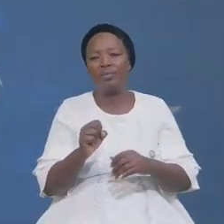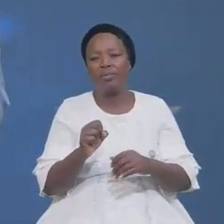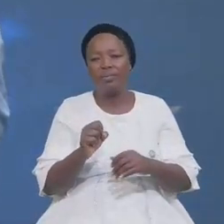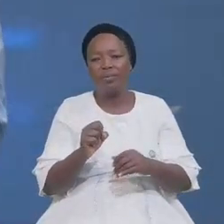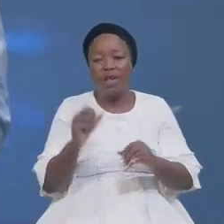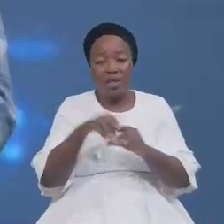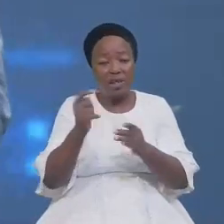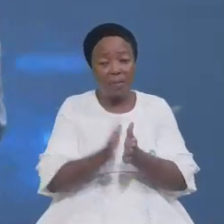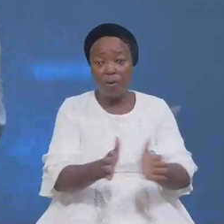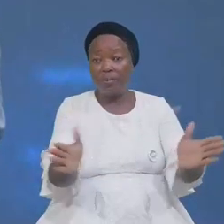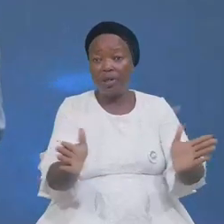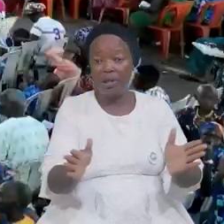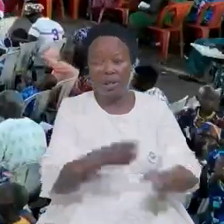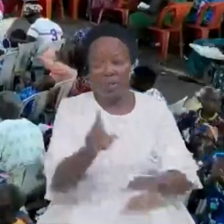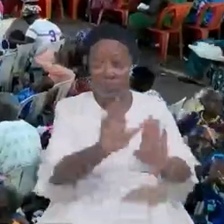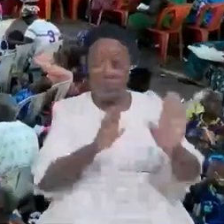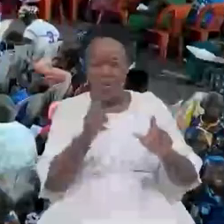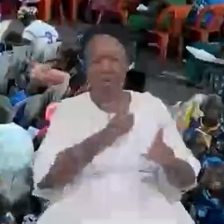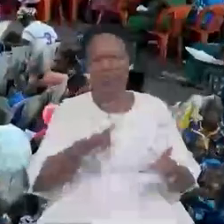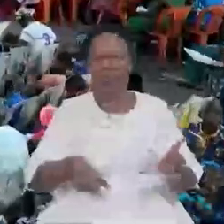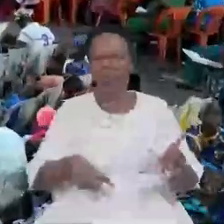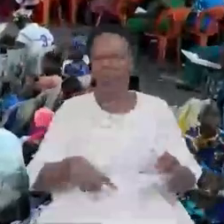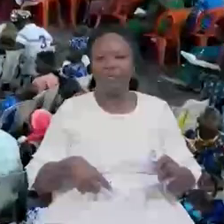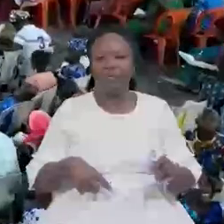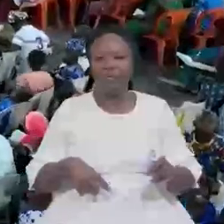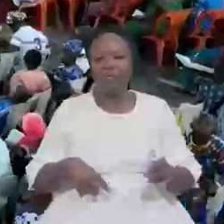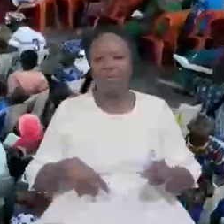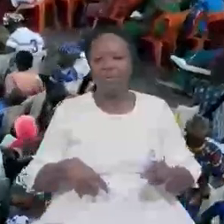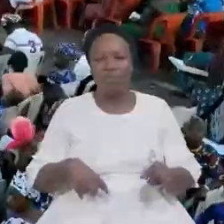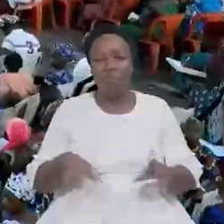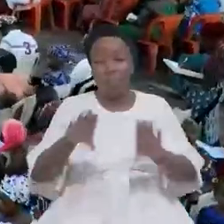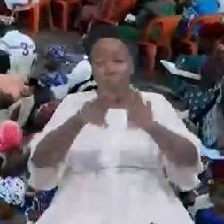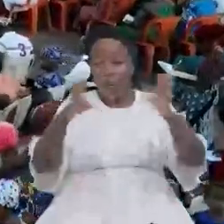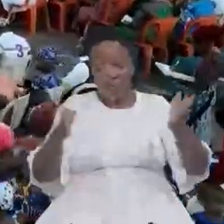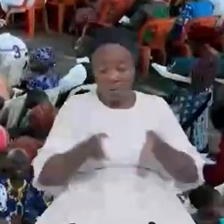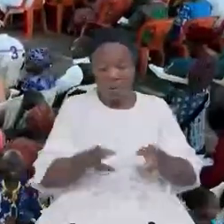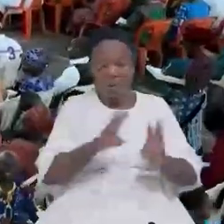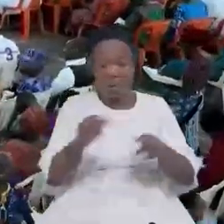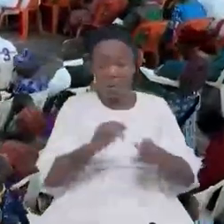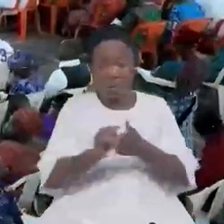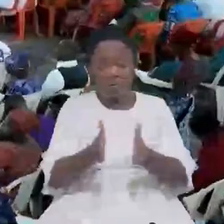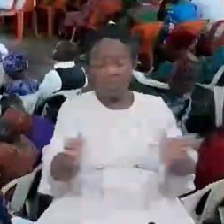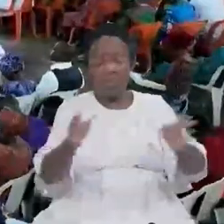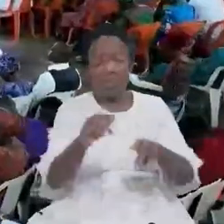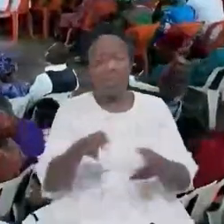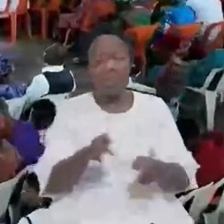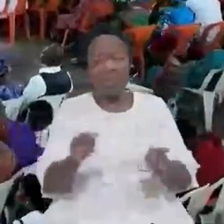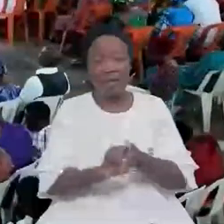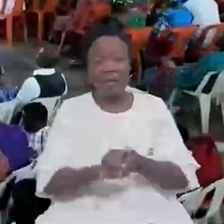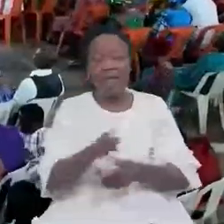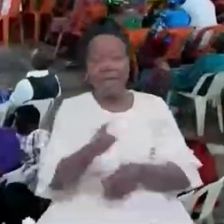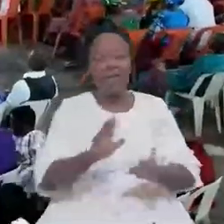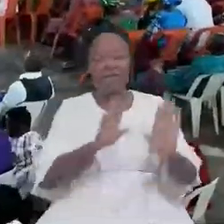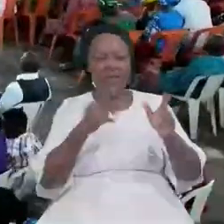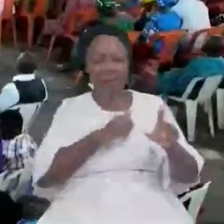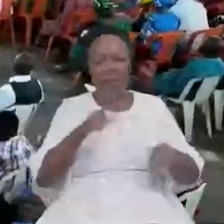public, ils craignaient l'Éternel. Aux vêtements, ils craignent l'Éternel. Le dimanche, ils